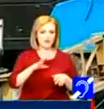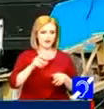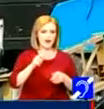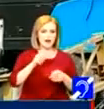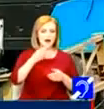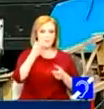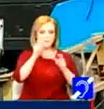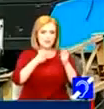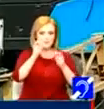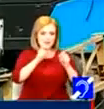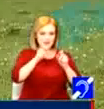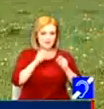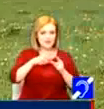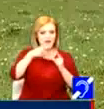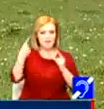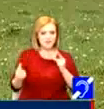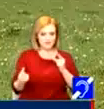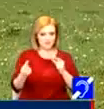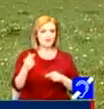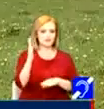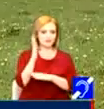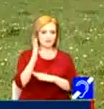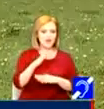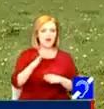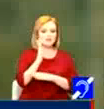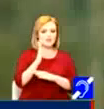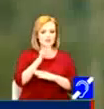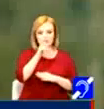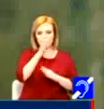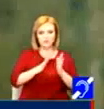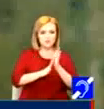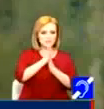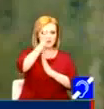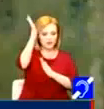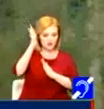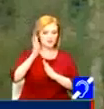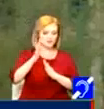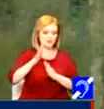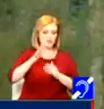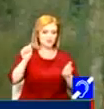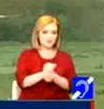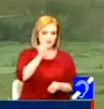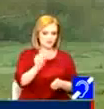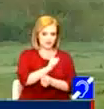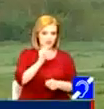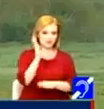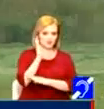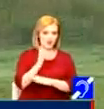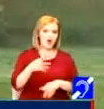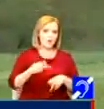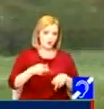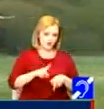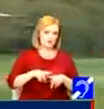stejar și stejarul nu poate dezvolta și susucă. Specialiștii recomandă apicultorilor să reamplaseze stupii de